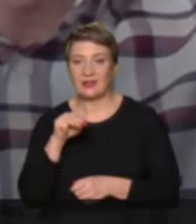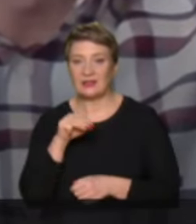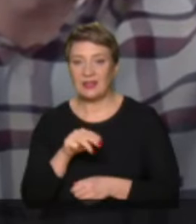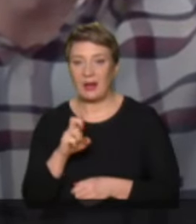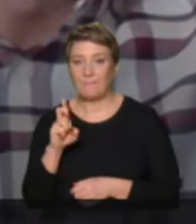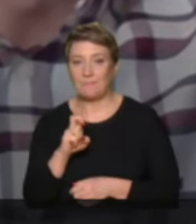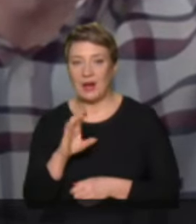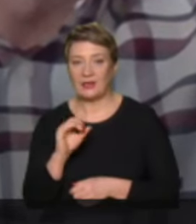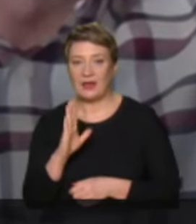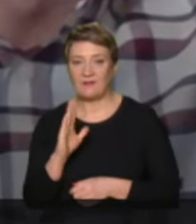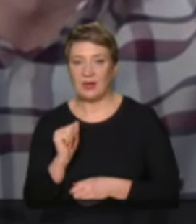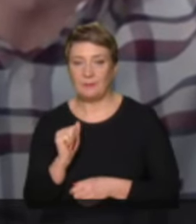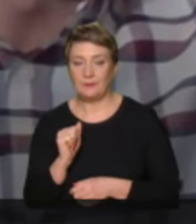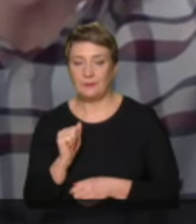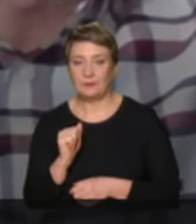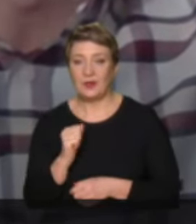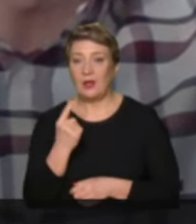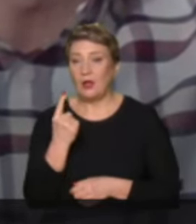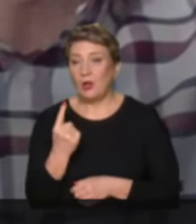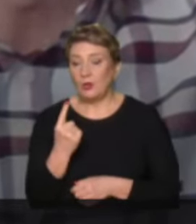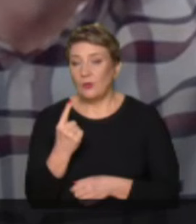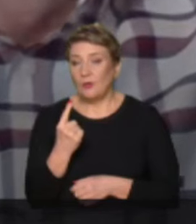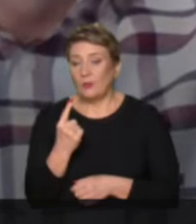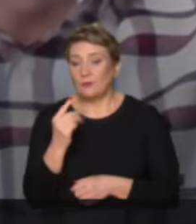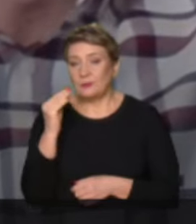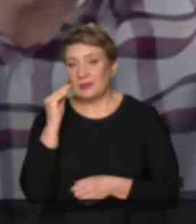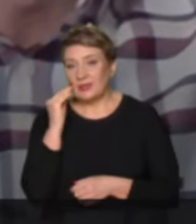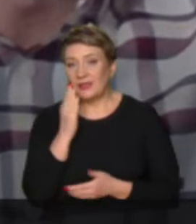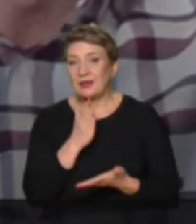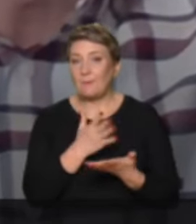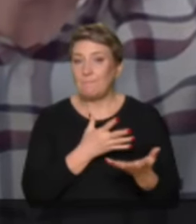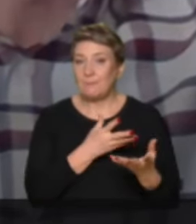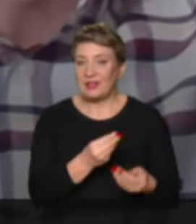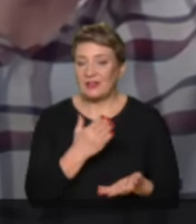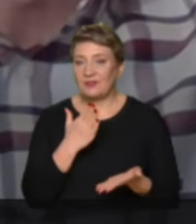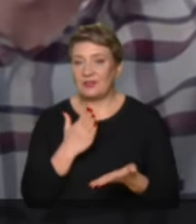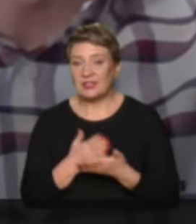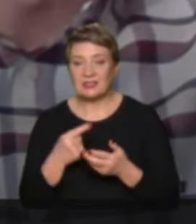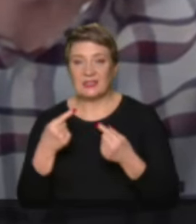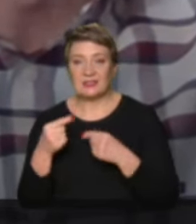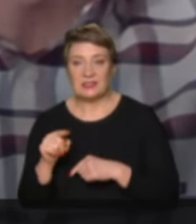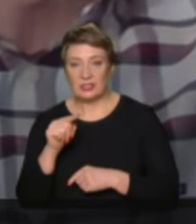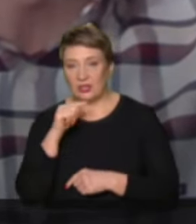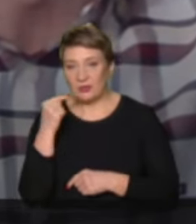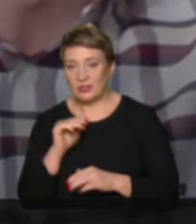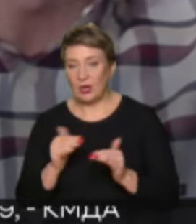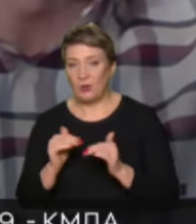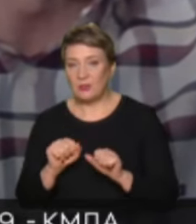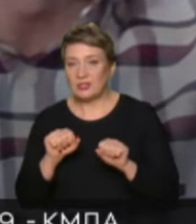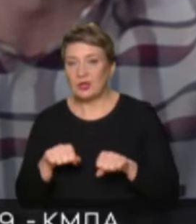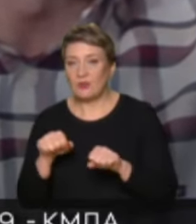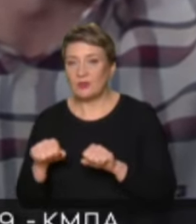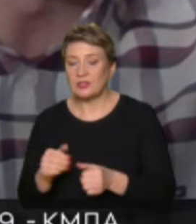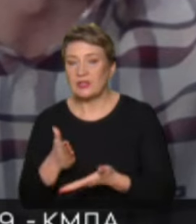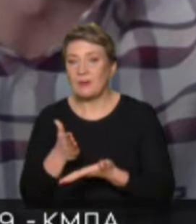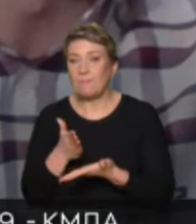Тобто, з одного боку, вплив є, з іншого, дійсно, росіяни також обмежені в своїх можливостях, навіть маючи